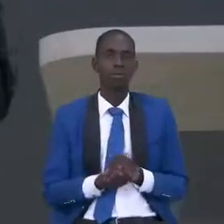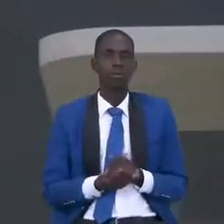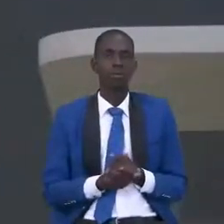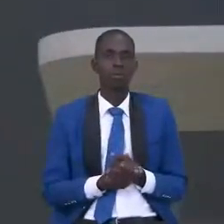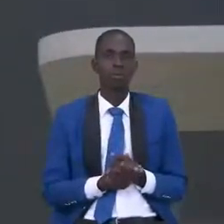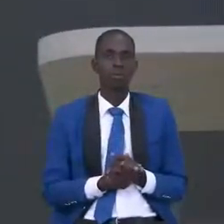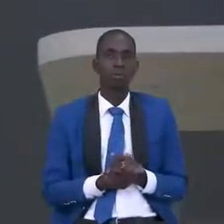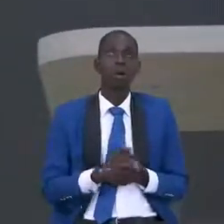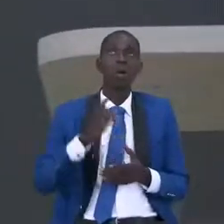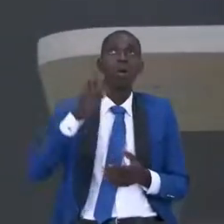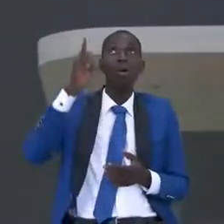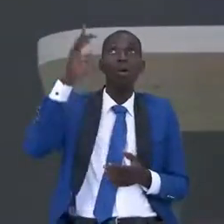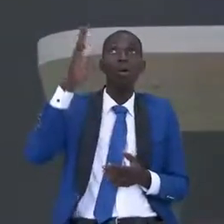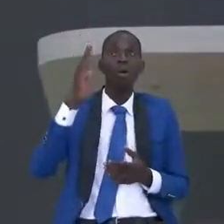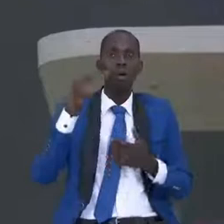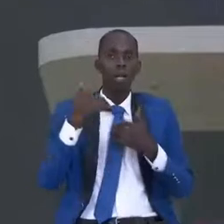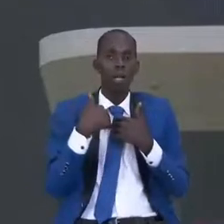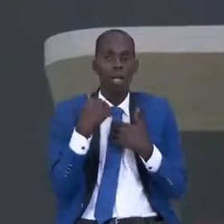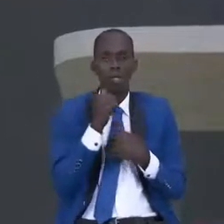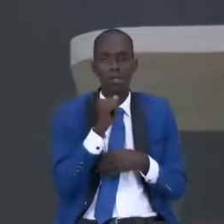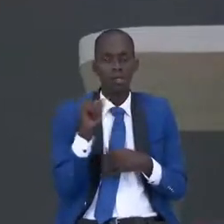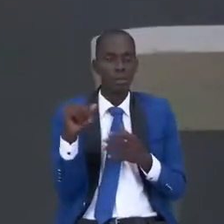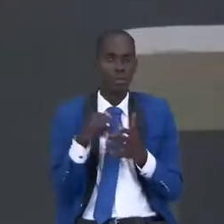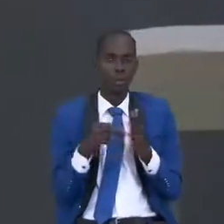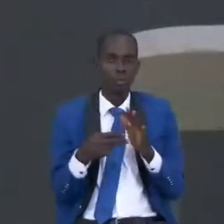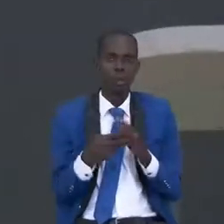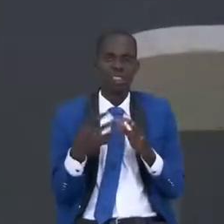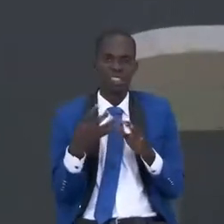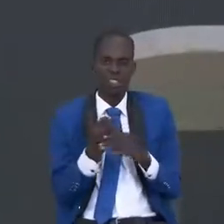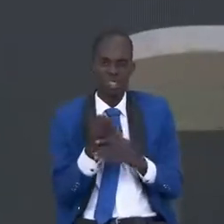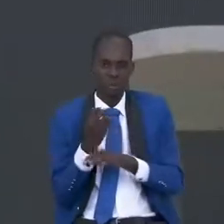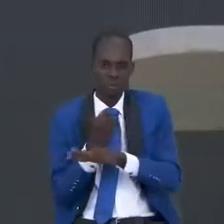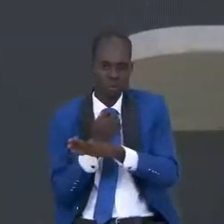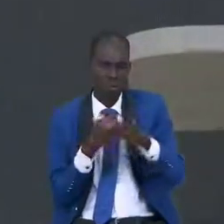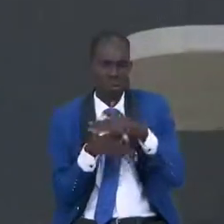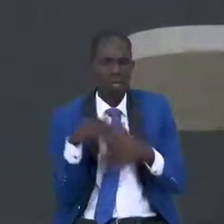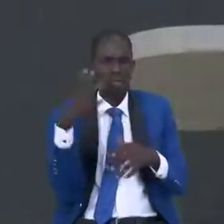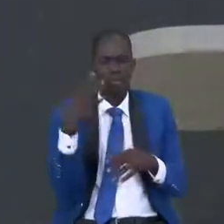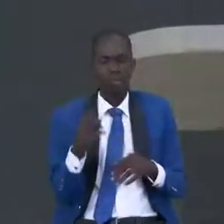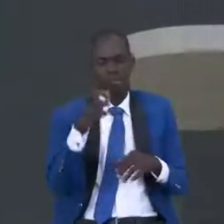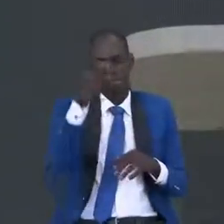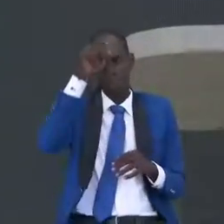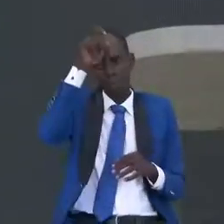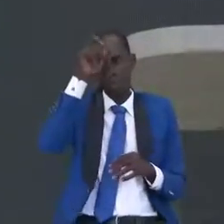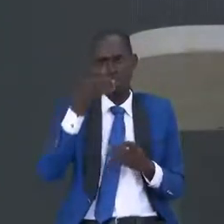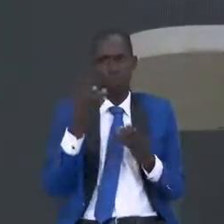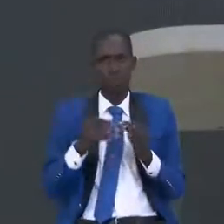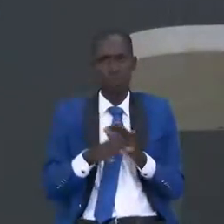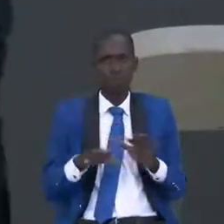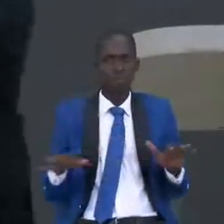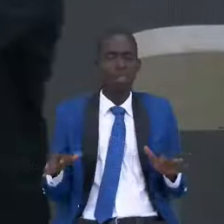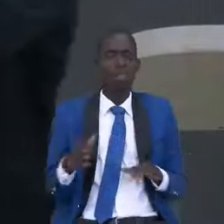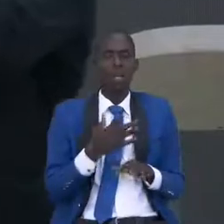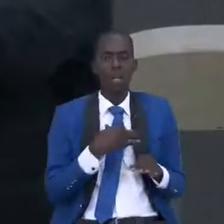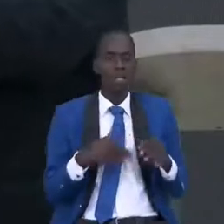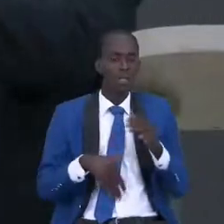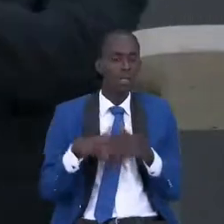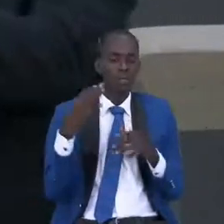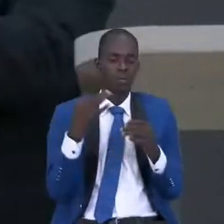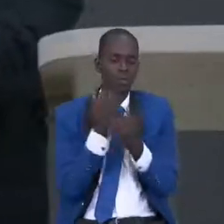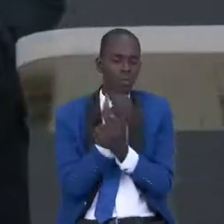Dieu avait un plan de les sortir de l'Égypte, du pays d'esclavage, pour